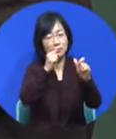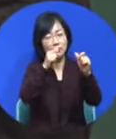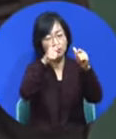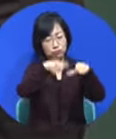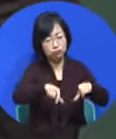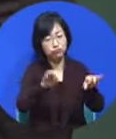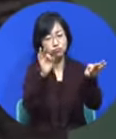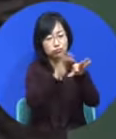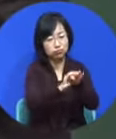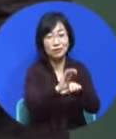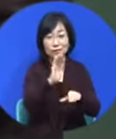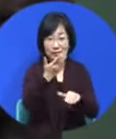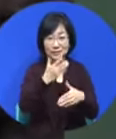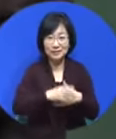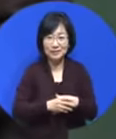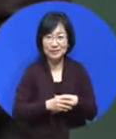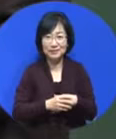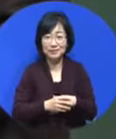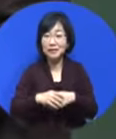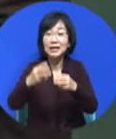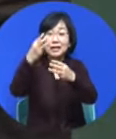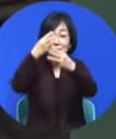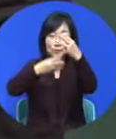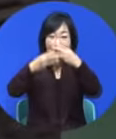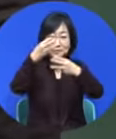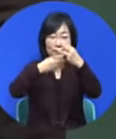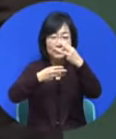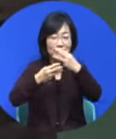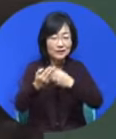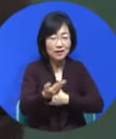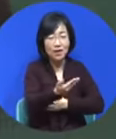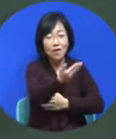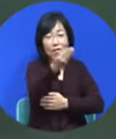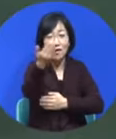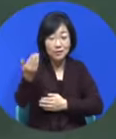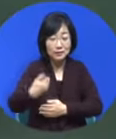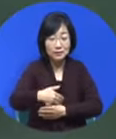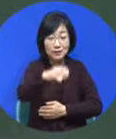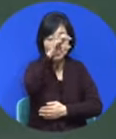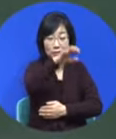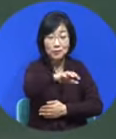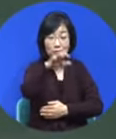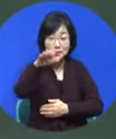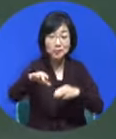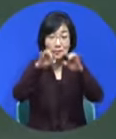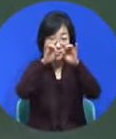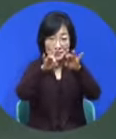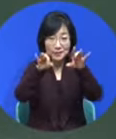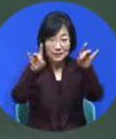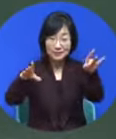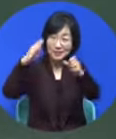있어요 리분 가는 길에 말씀이 성취되는 일이 일어나게 되기